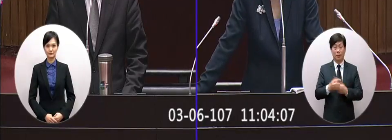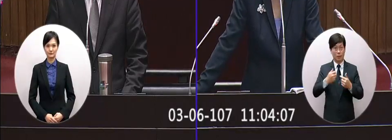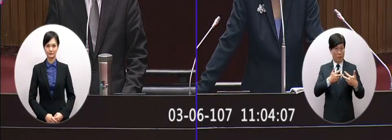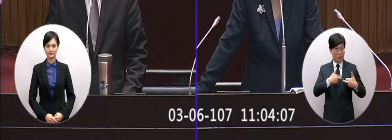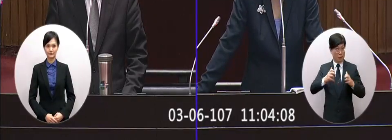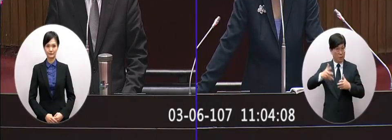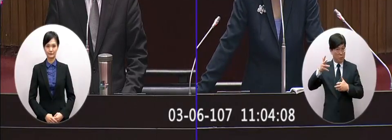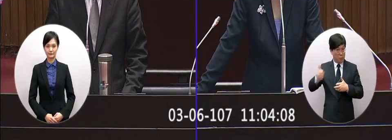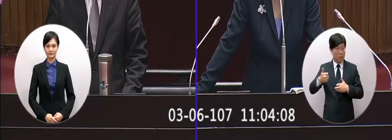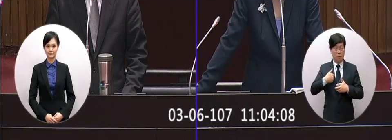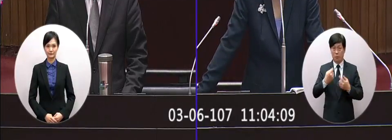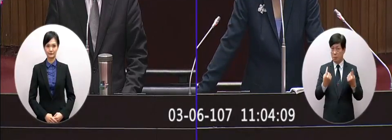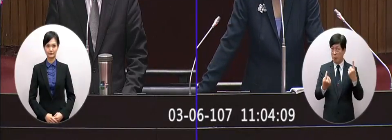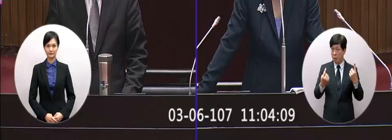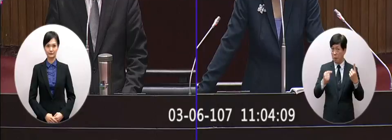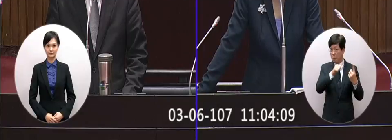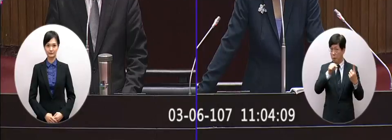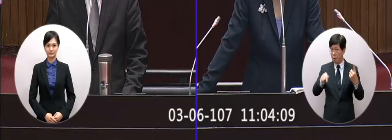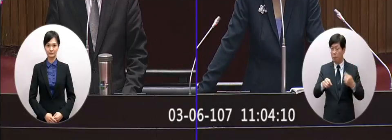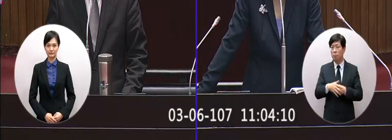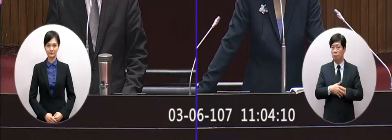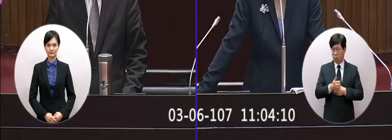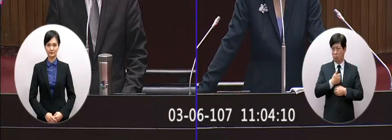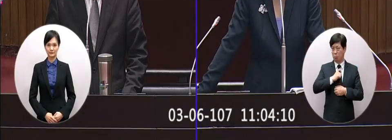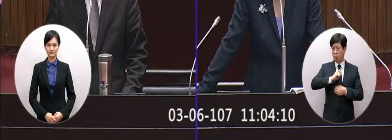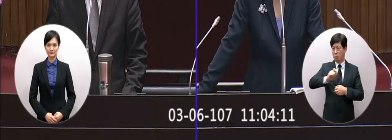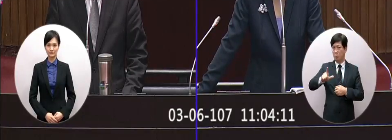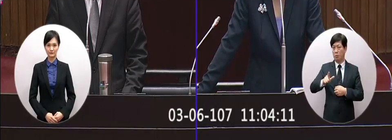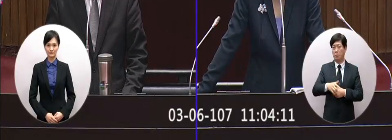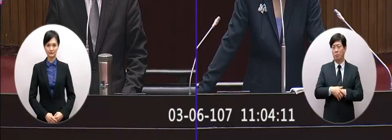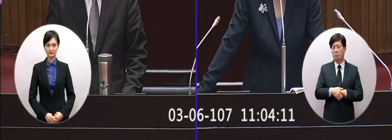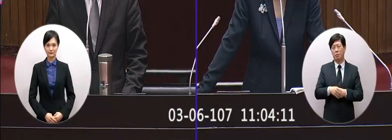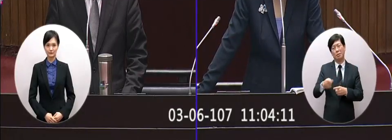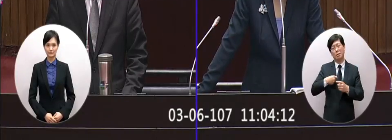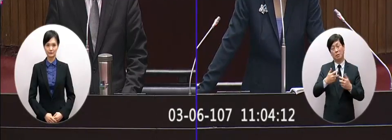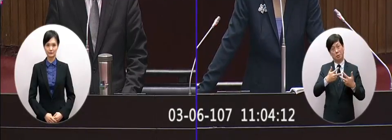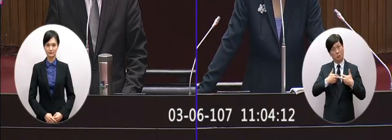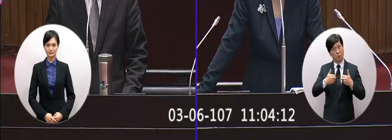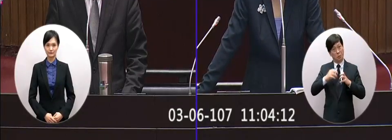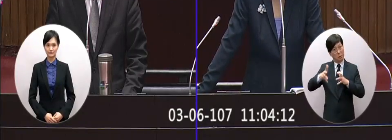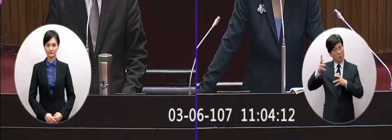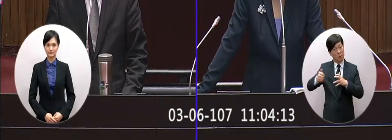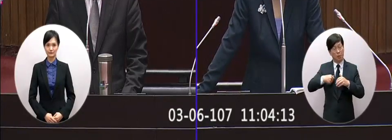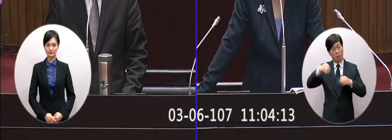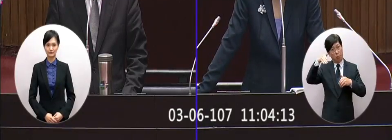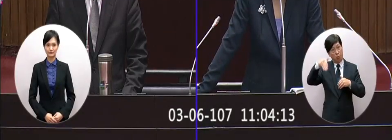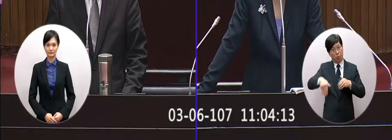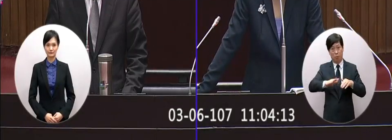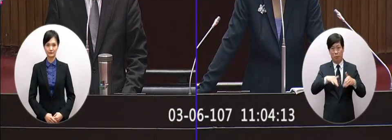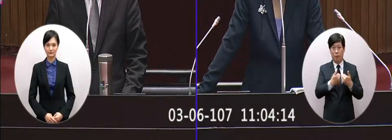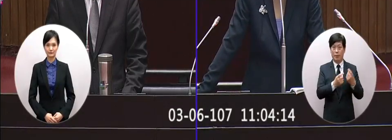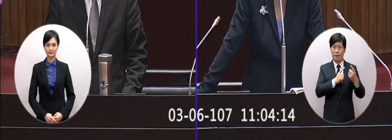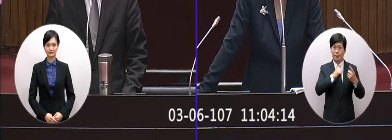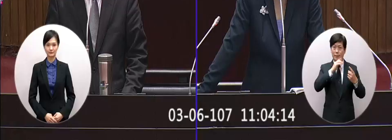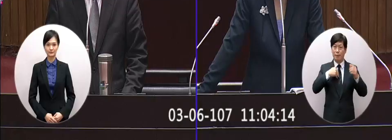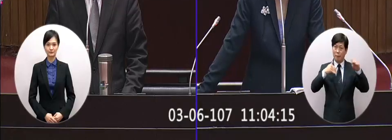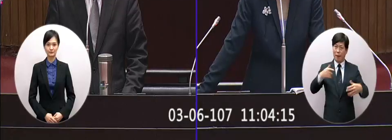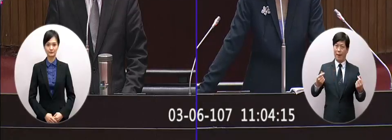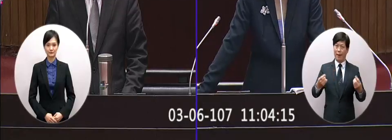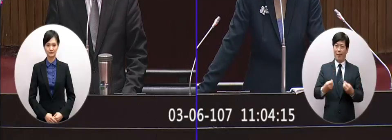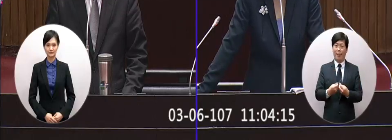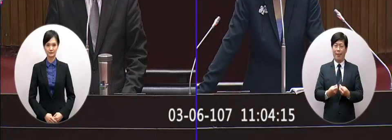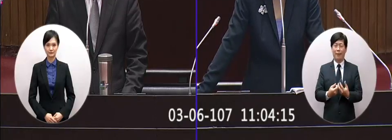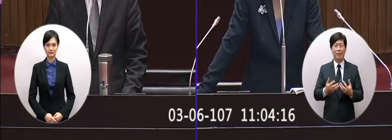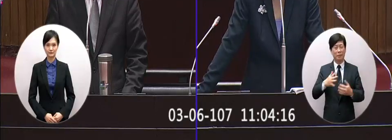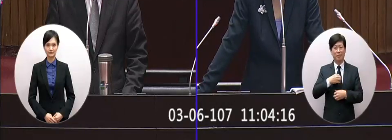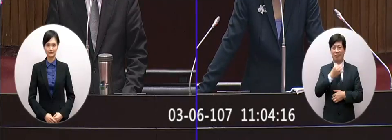蔡总统的这个民调的声望啊，其实还是一蹶不振，反而让你的满意度啊呈现的死亡交叉。所